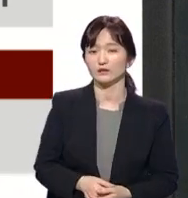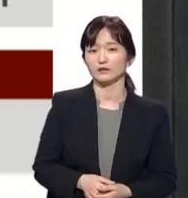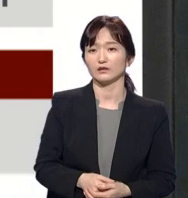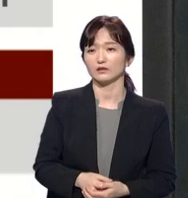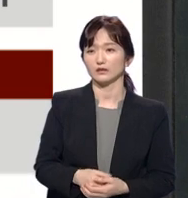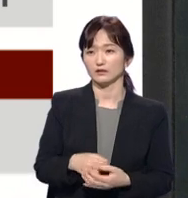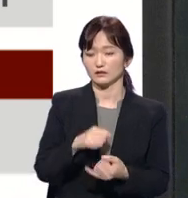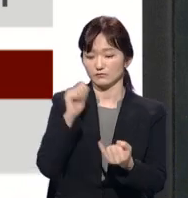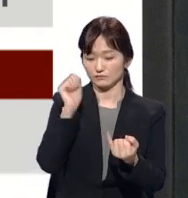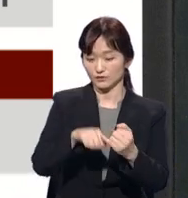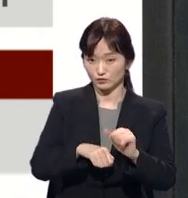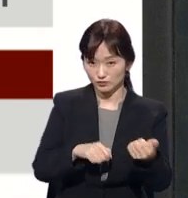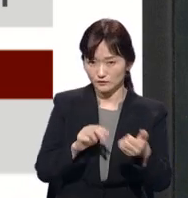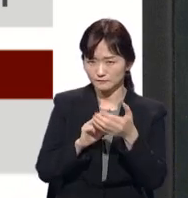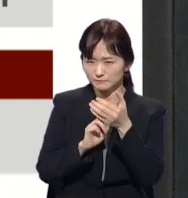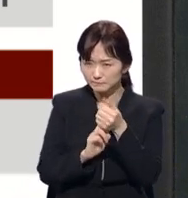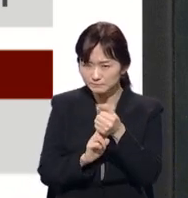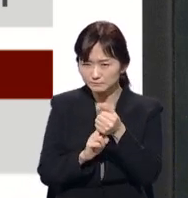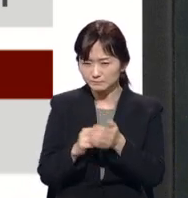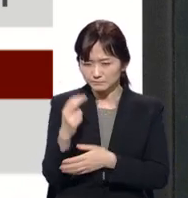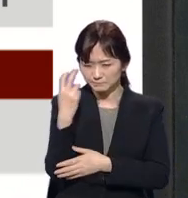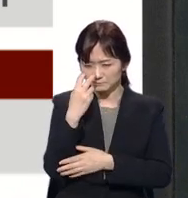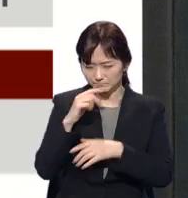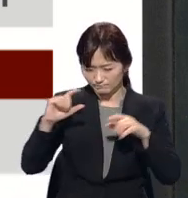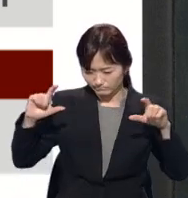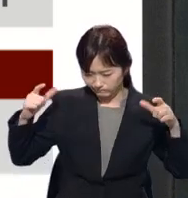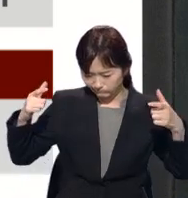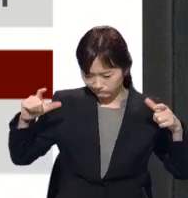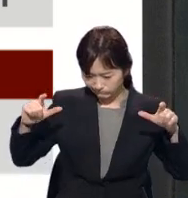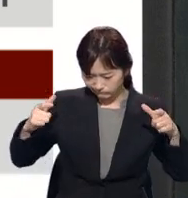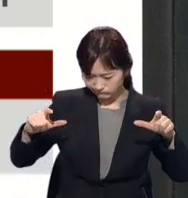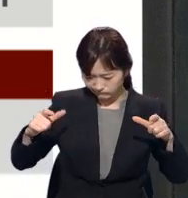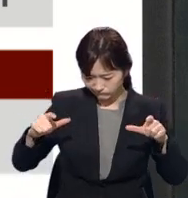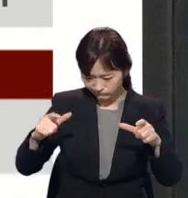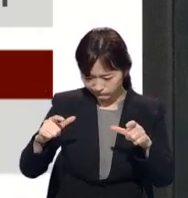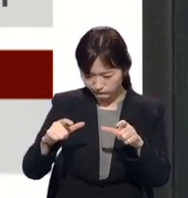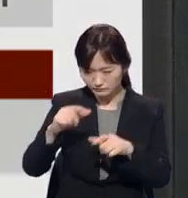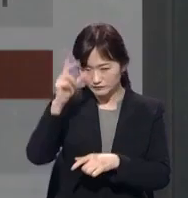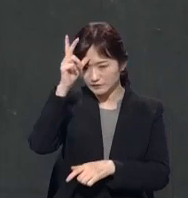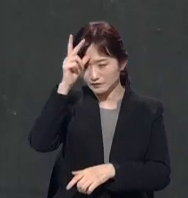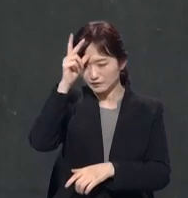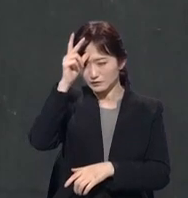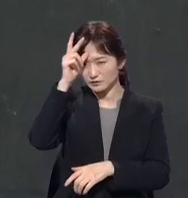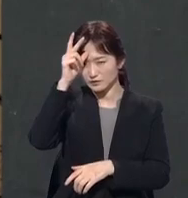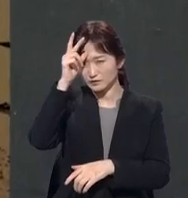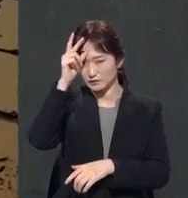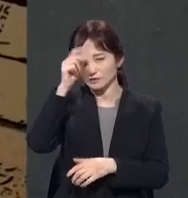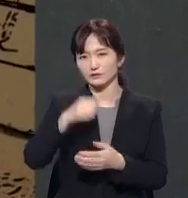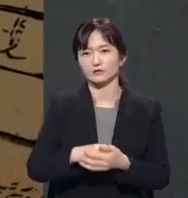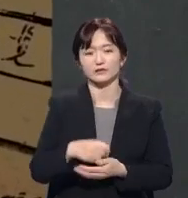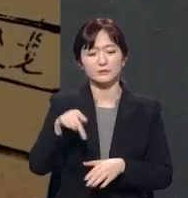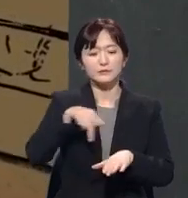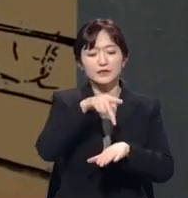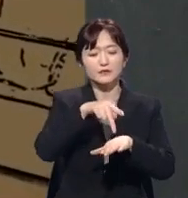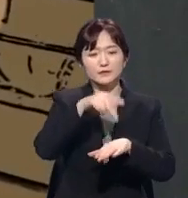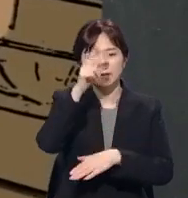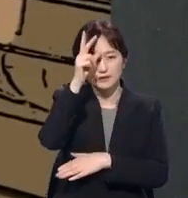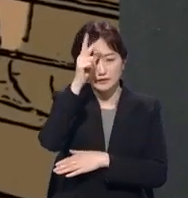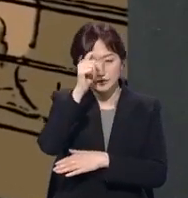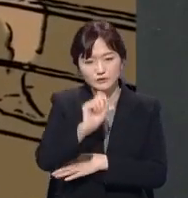범행을 숨겼는데 그렇지만 수사망이 이제 좁혀 오니까 결국은 경찰에 의해서 필리핀 현지 경찰에 의해서